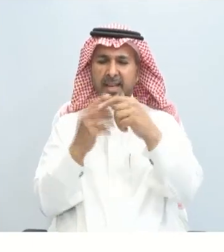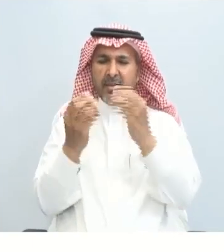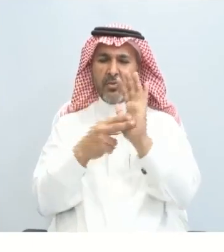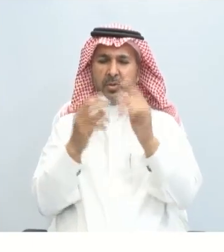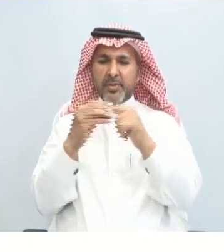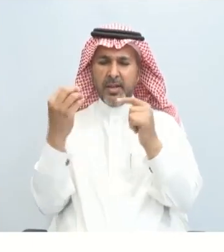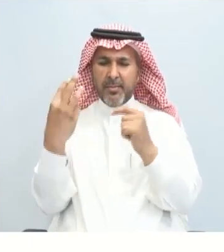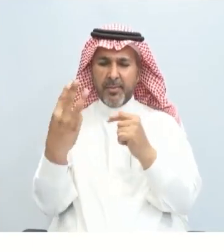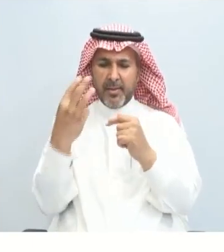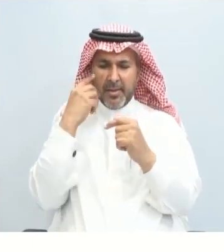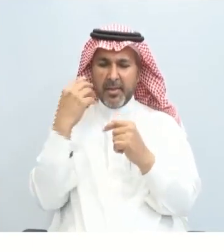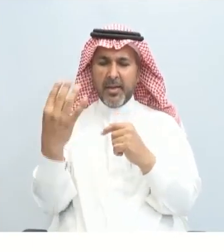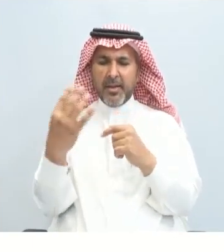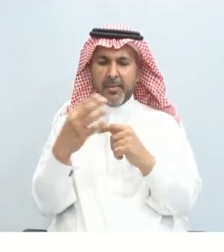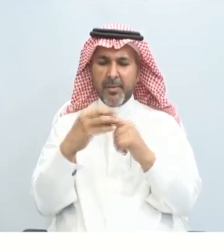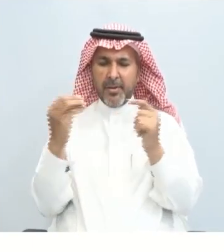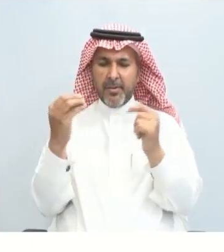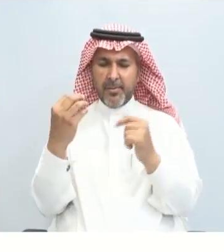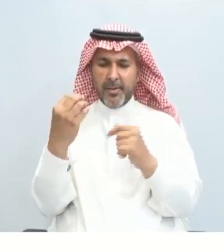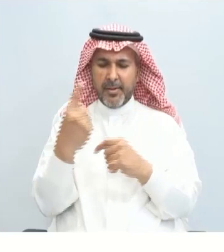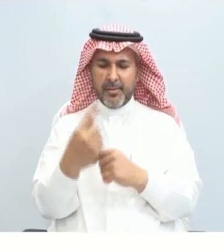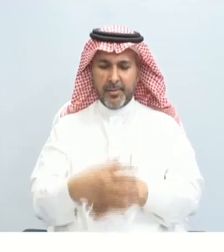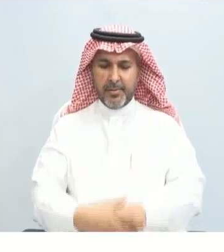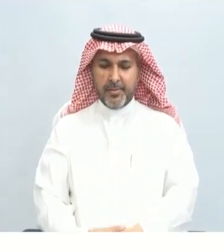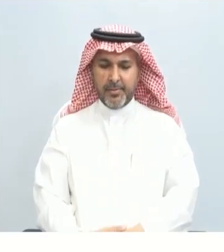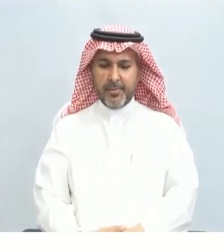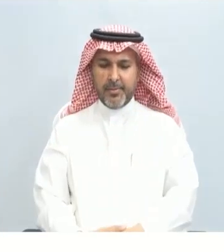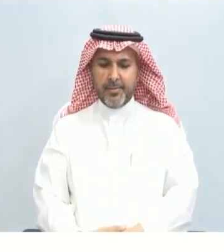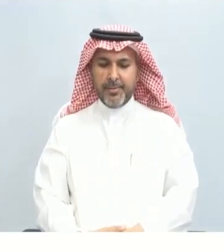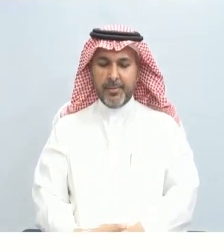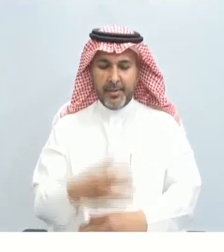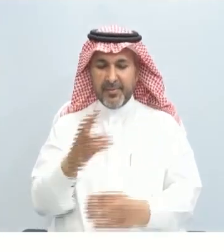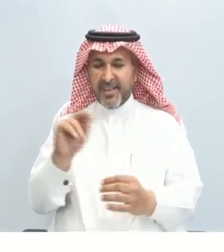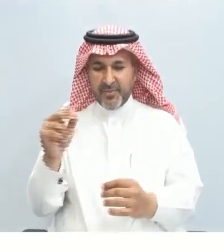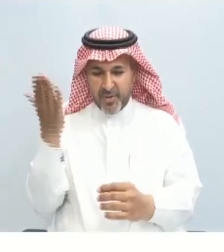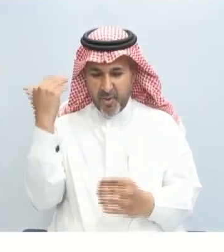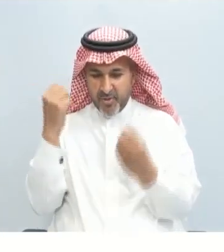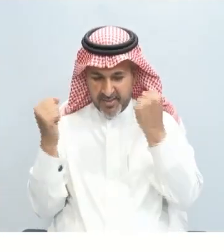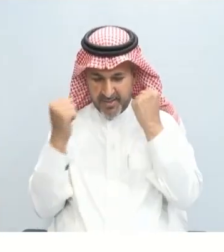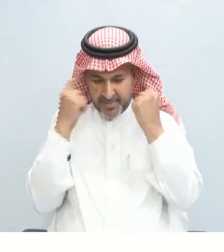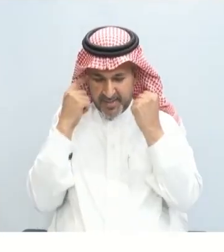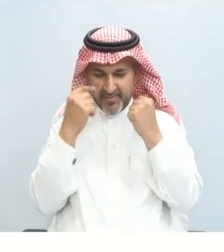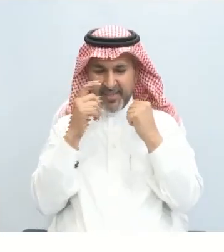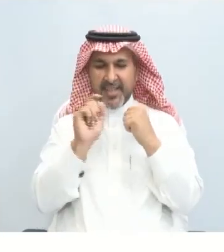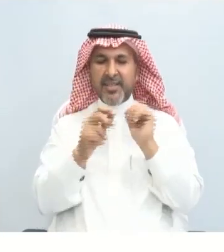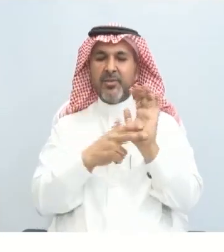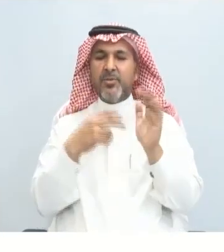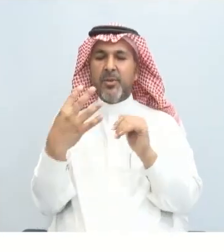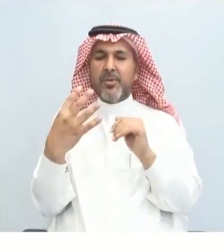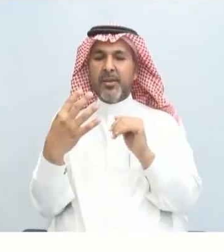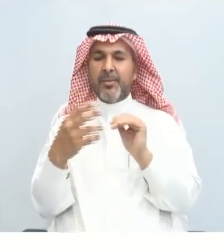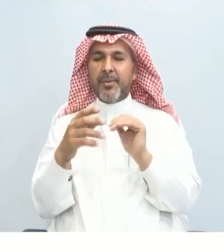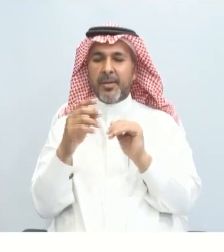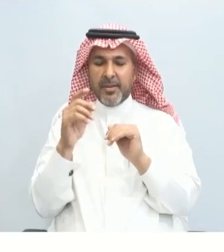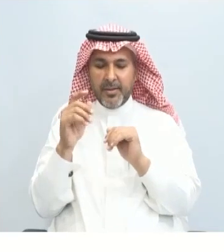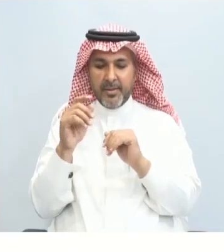الكتاب طبعا فبالتالي بنقول هنا اما اكس تساوي 4 الحل الاول او اكس تساوي سالب وا حلينا هذا السؤال تماما